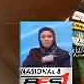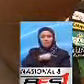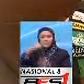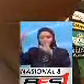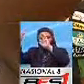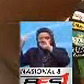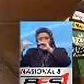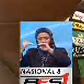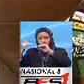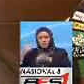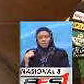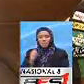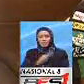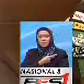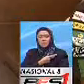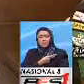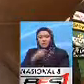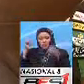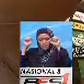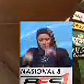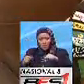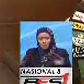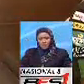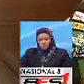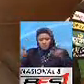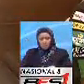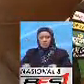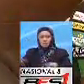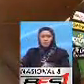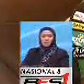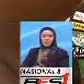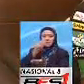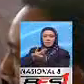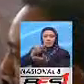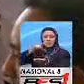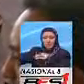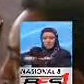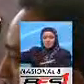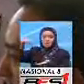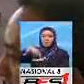boleh menandatangani kontrak yang baru ini minggu ini, insyaAllah.